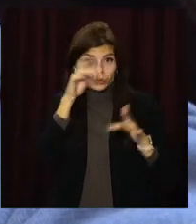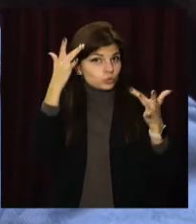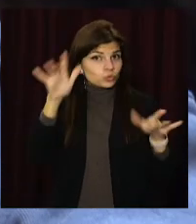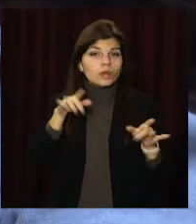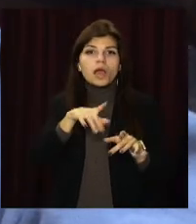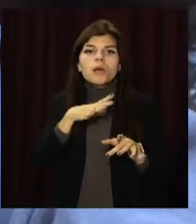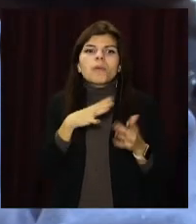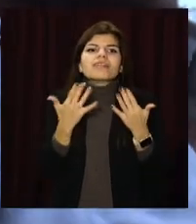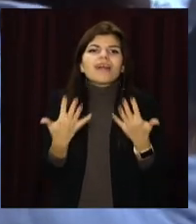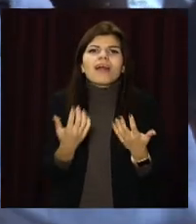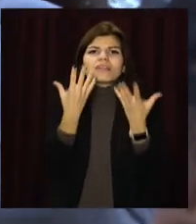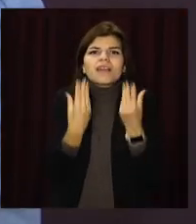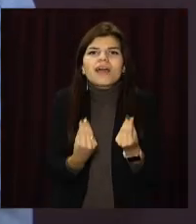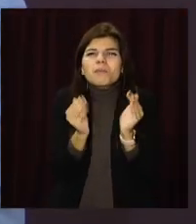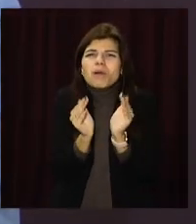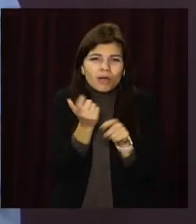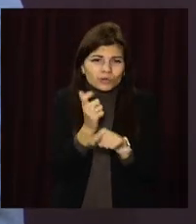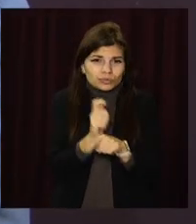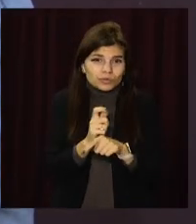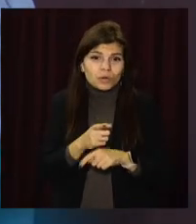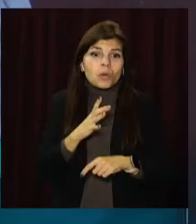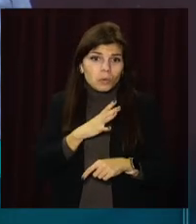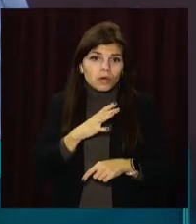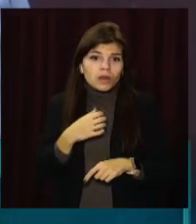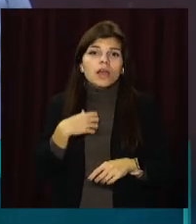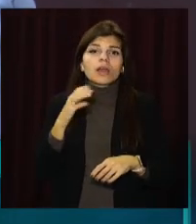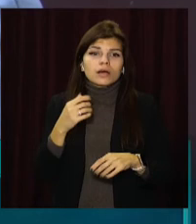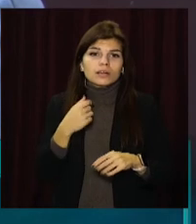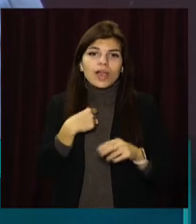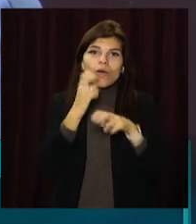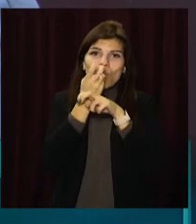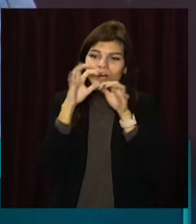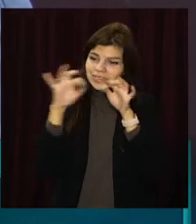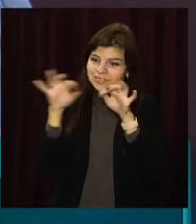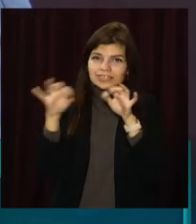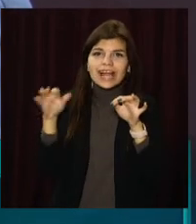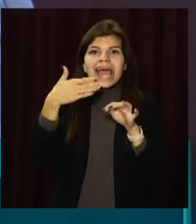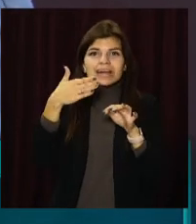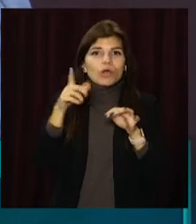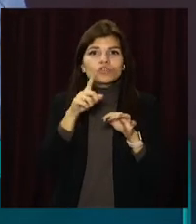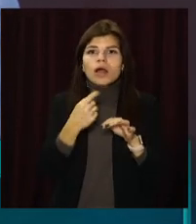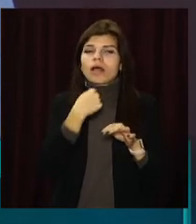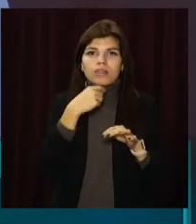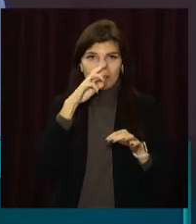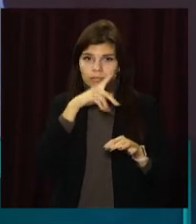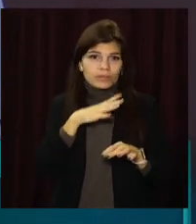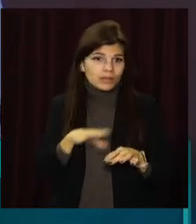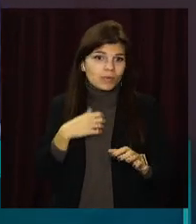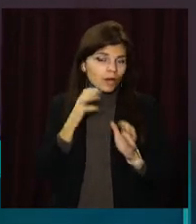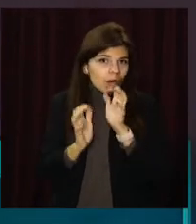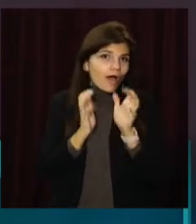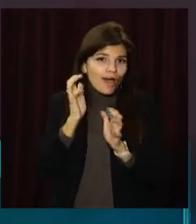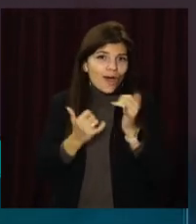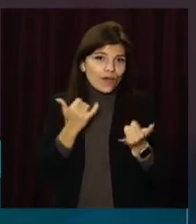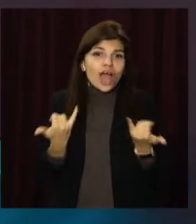Йому було декілька днів від народження. Поки він маленький був, я косточки вибирала йому з риби, щоб не попало нічого. А